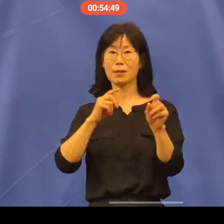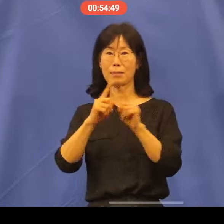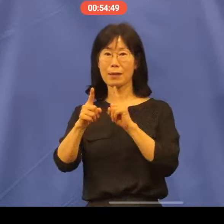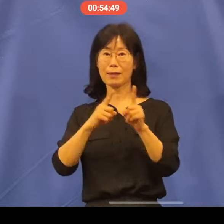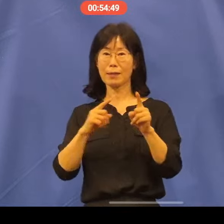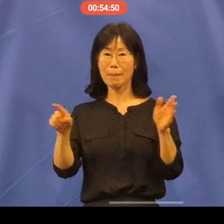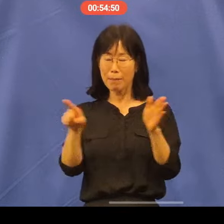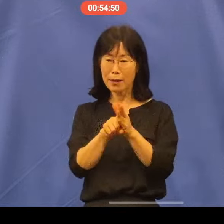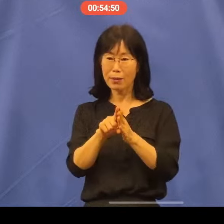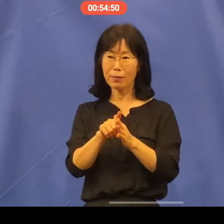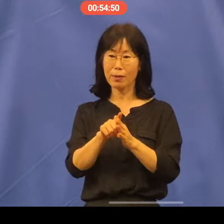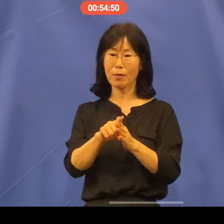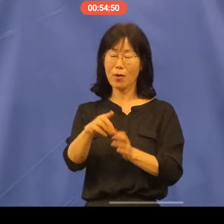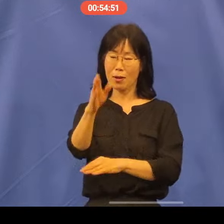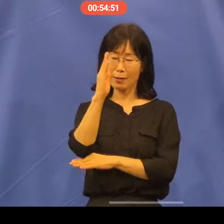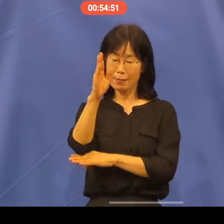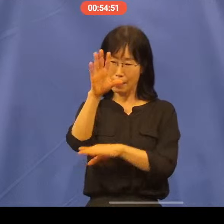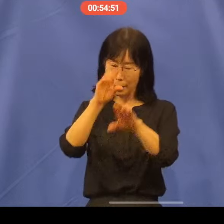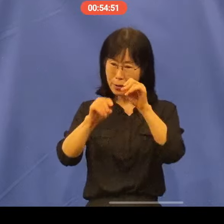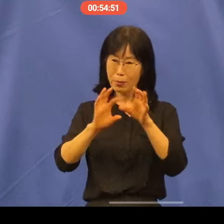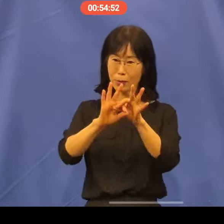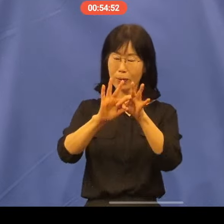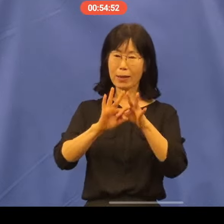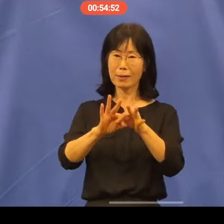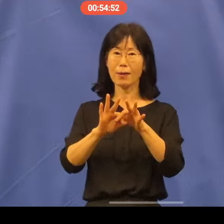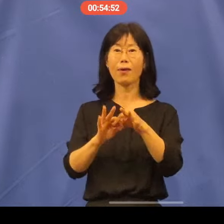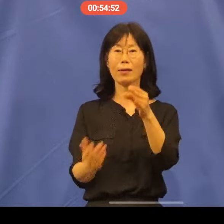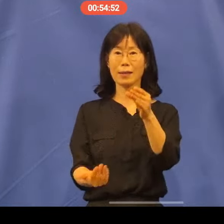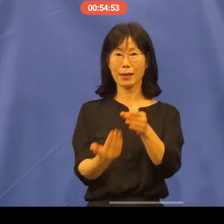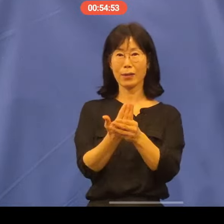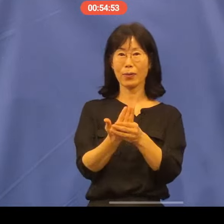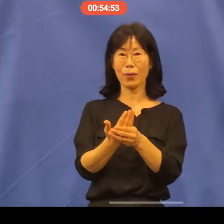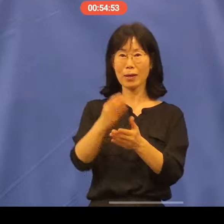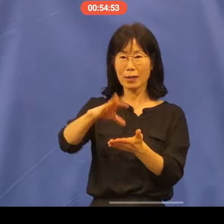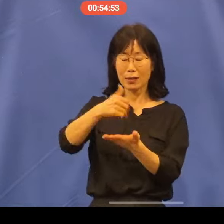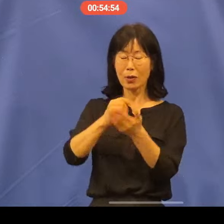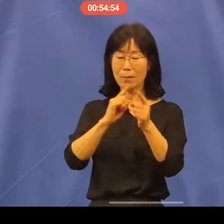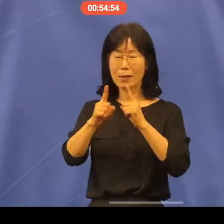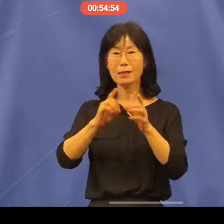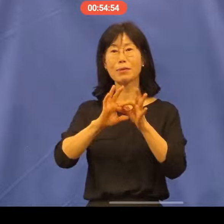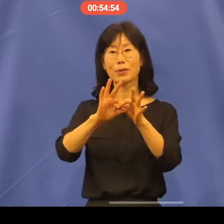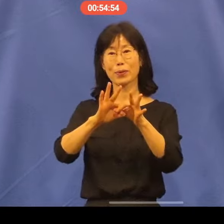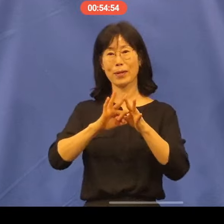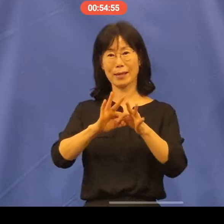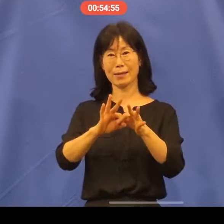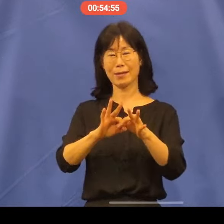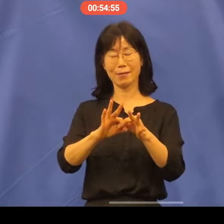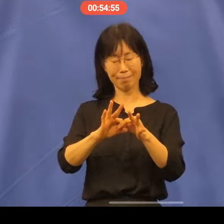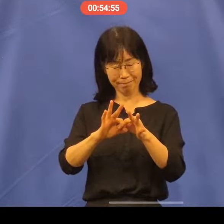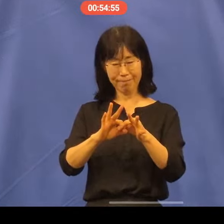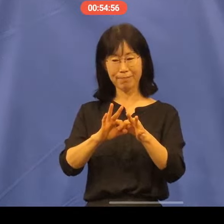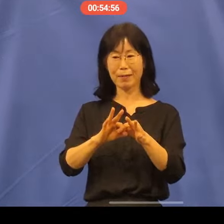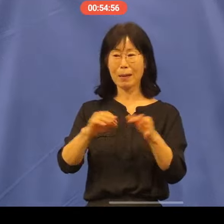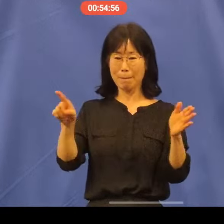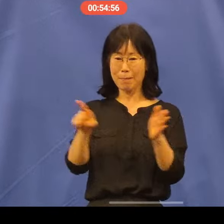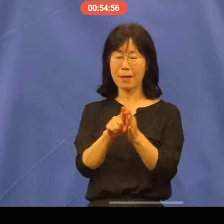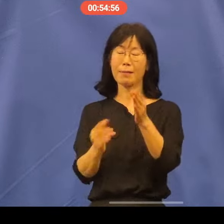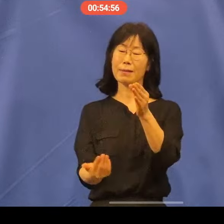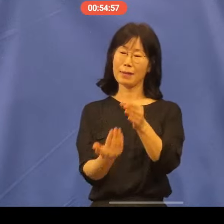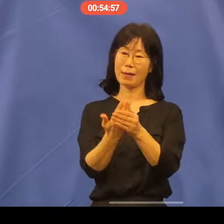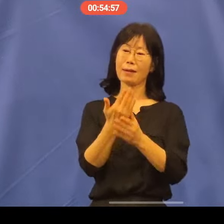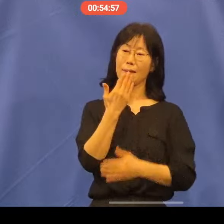들음은 그리스도의 말씀으로 말미암았느니라. 여러분, 말씀을 계속 들으십시오.